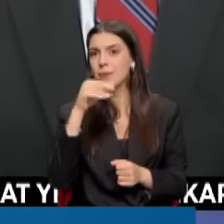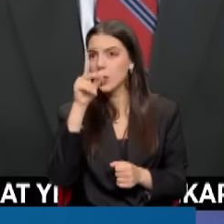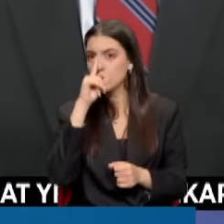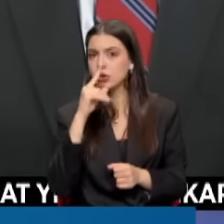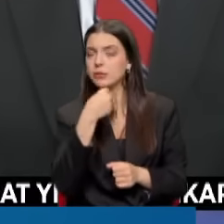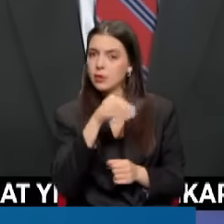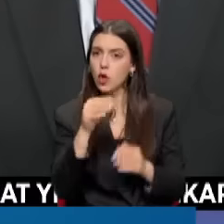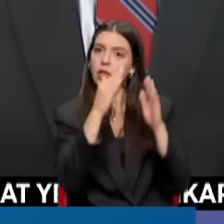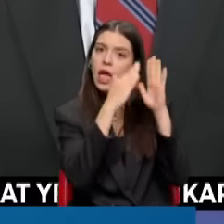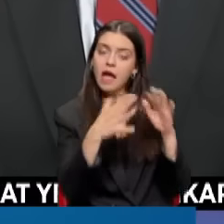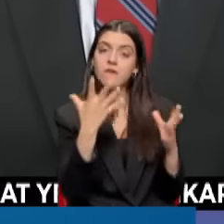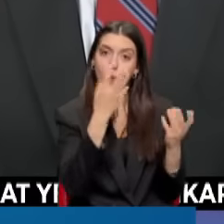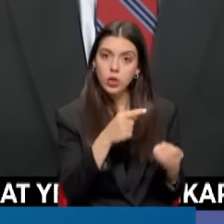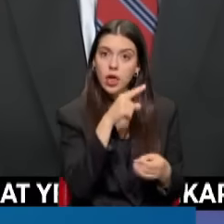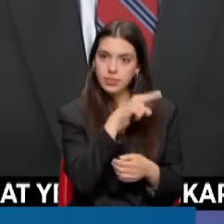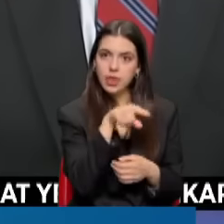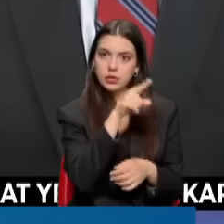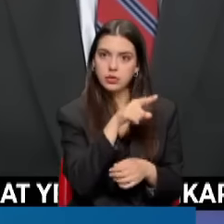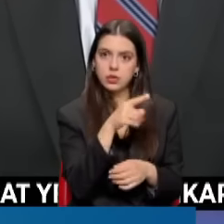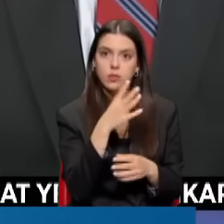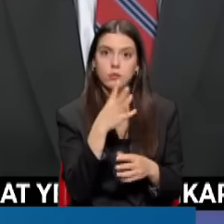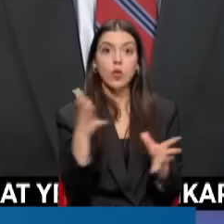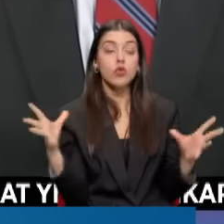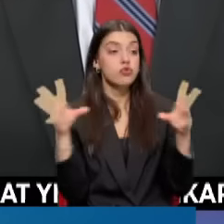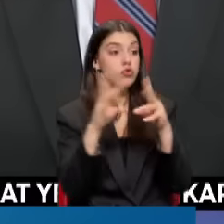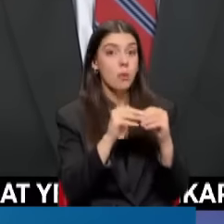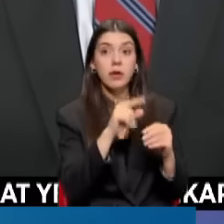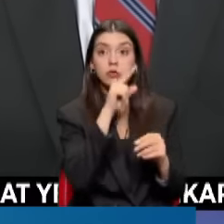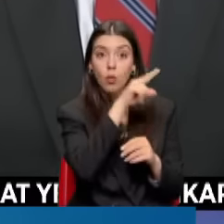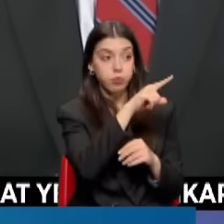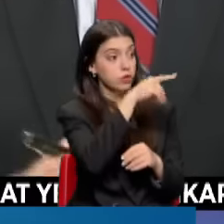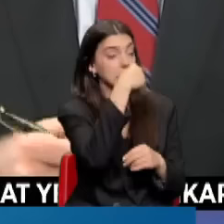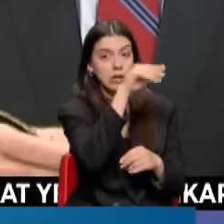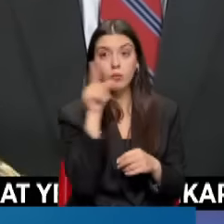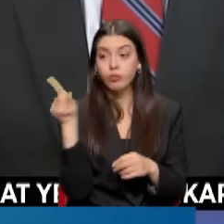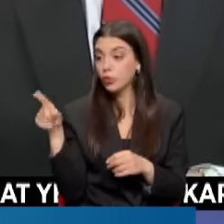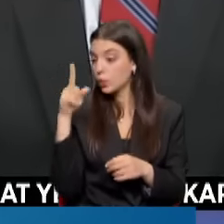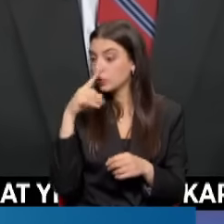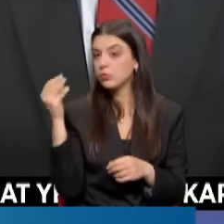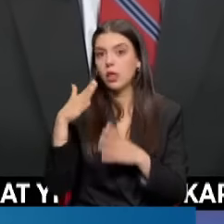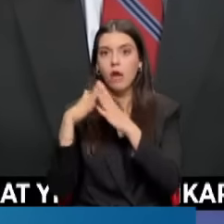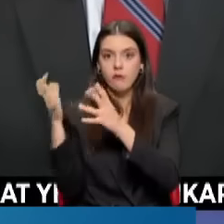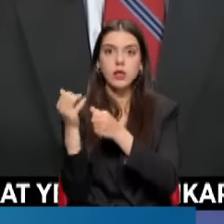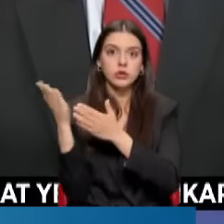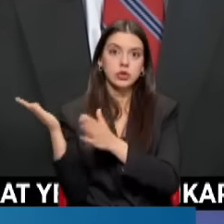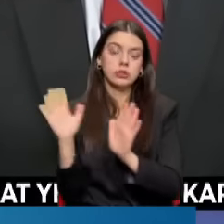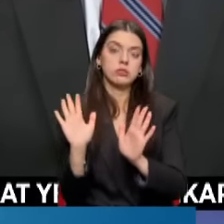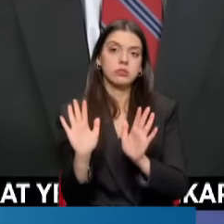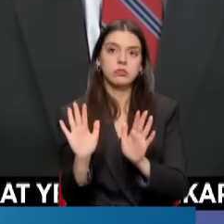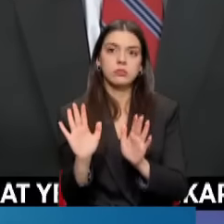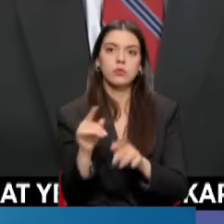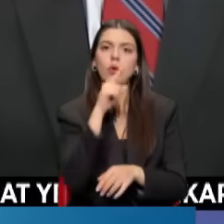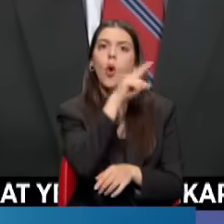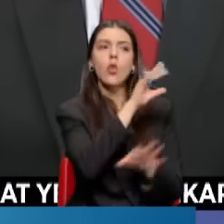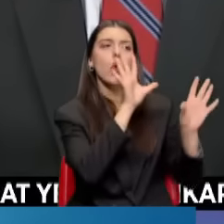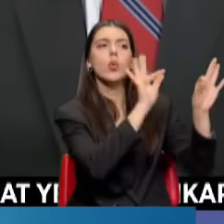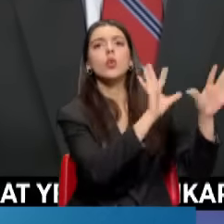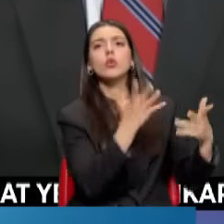milyonluk evi olandan yani toplasan onu onu satsan ondan Belki 100 tane ev alırsın ona